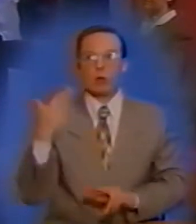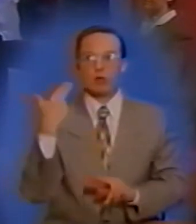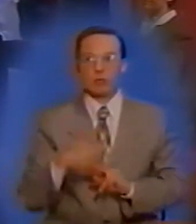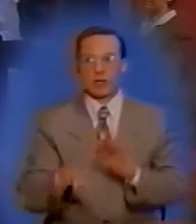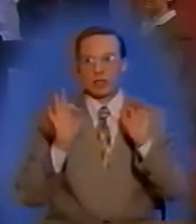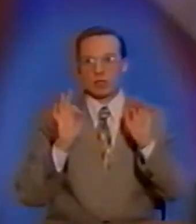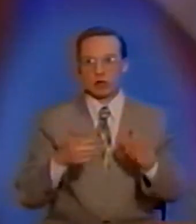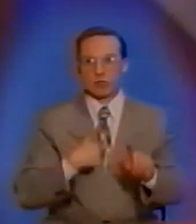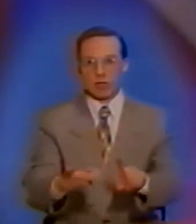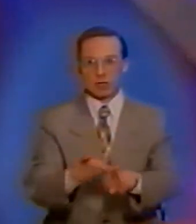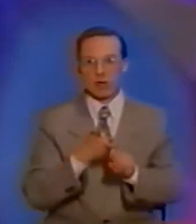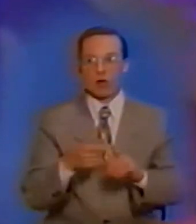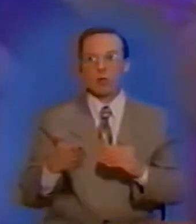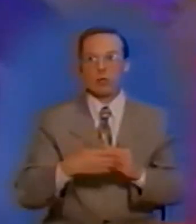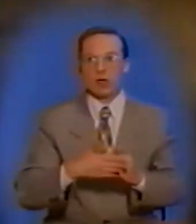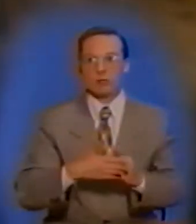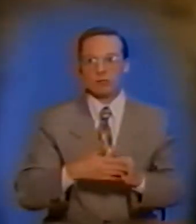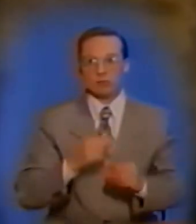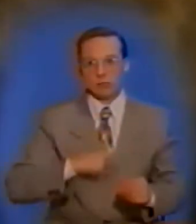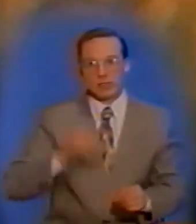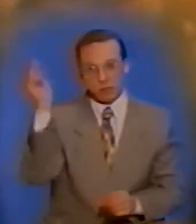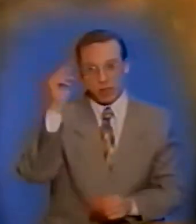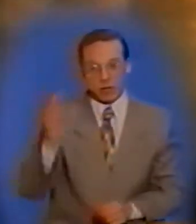iš tikrųjų mane traukia prie seminarijos.